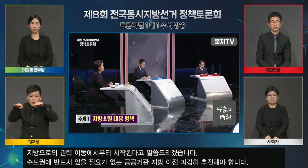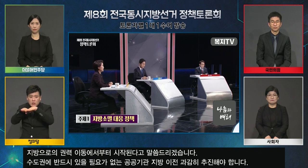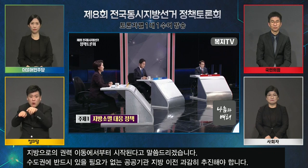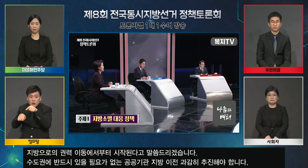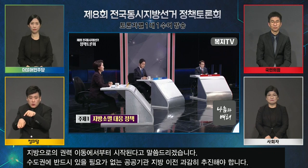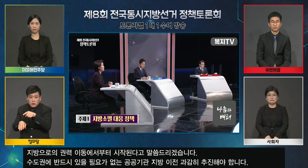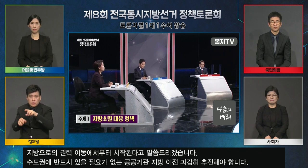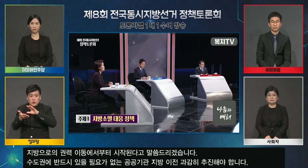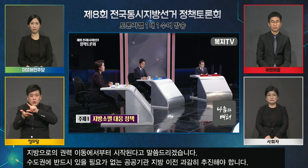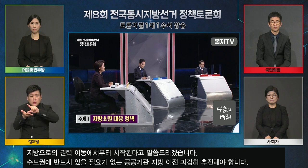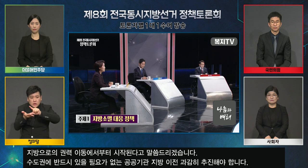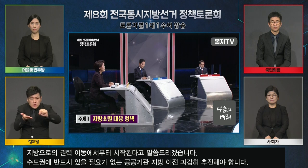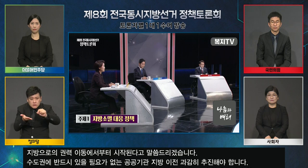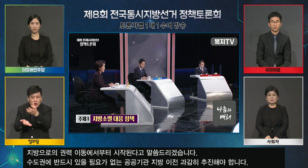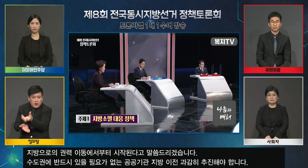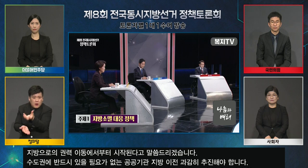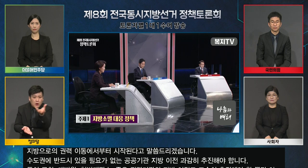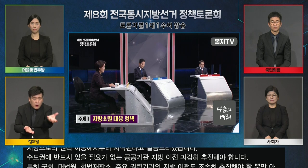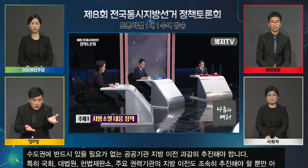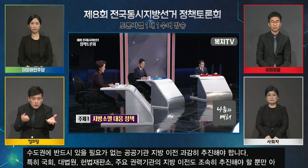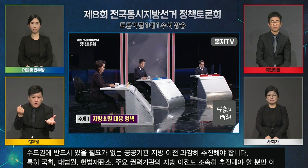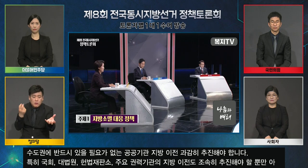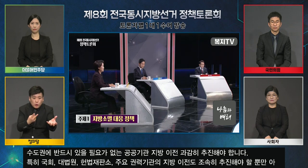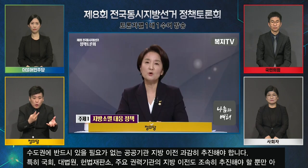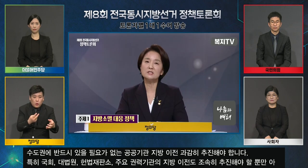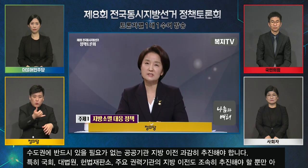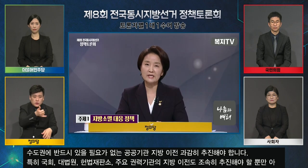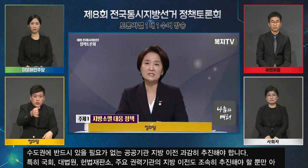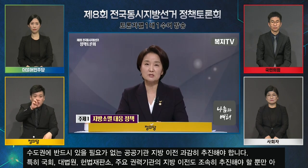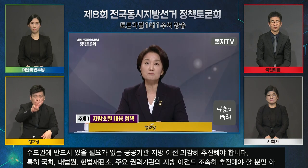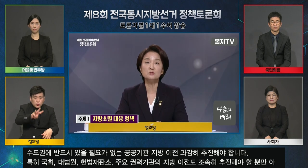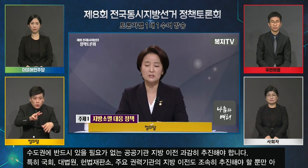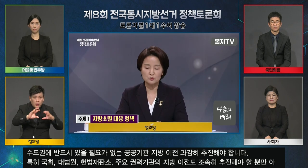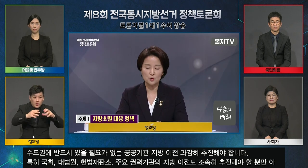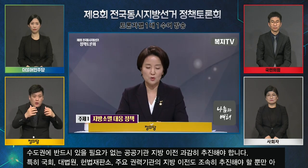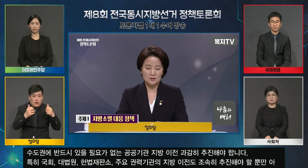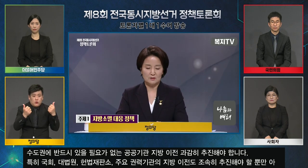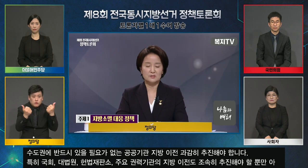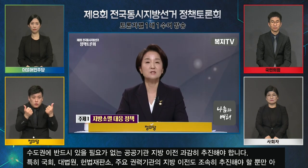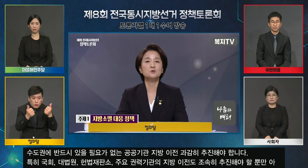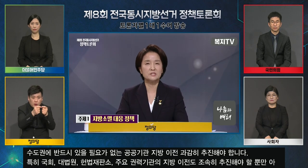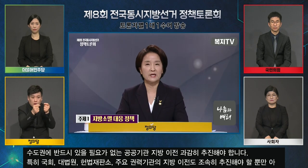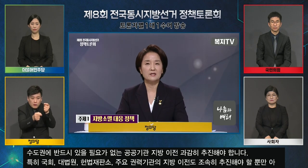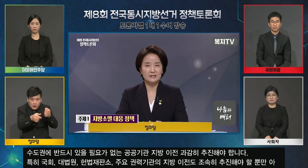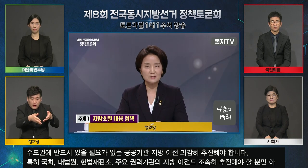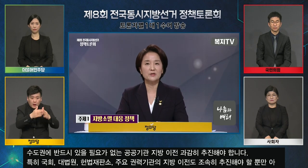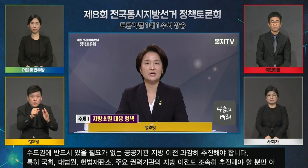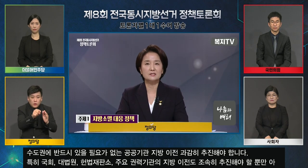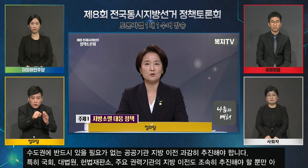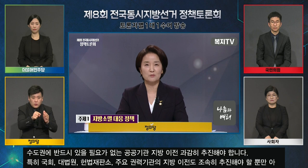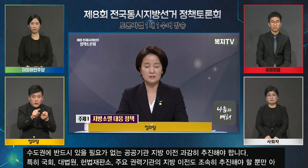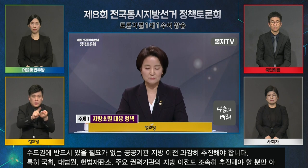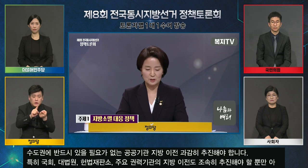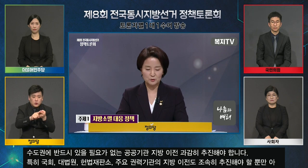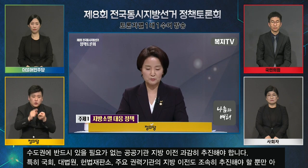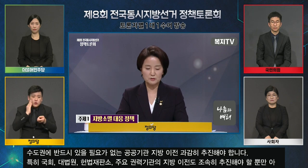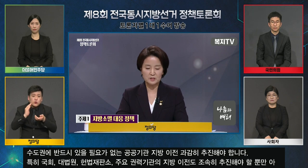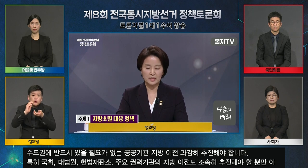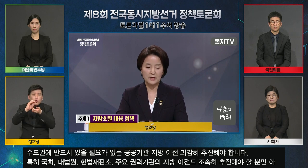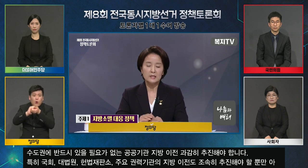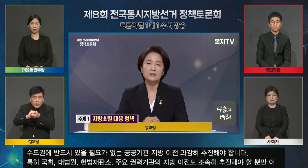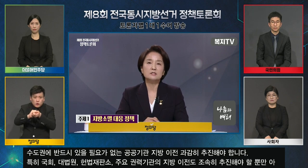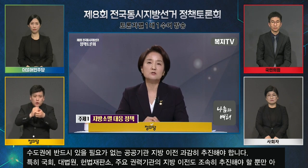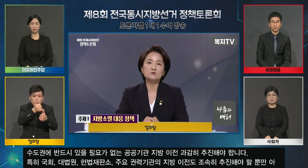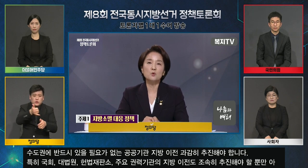국회 세종분원 설치와 맞물려서 청와대 제2진무실도 세종시에 개설해야 한다고 말씀드리고